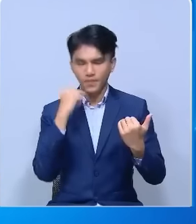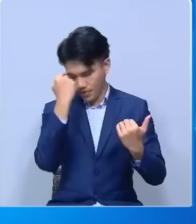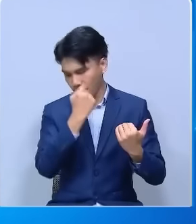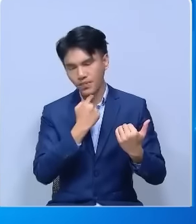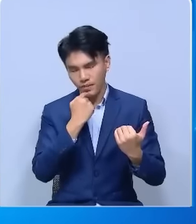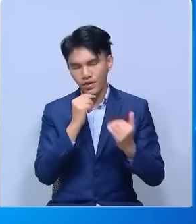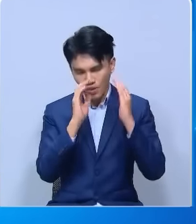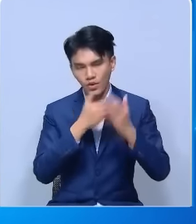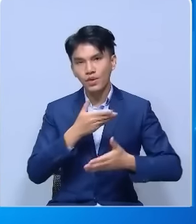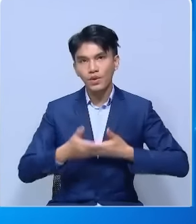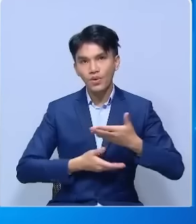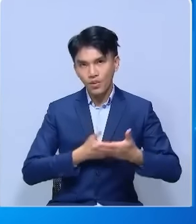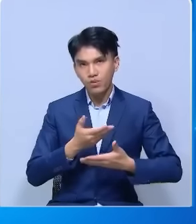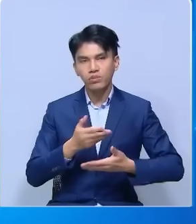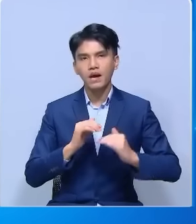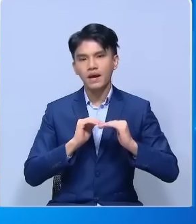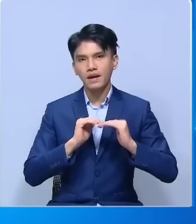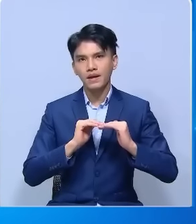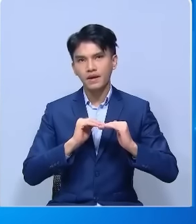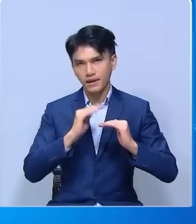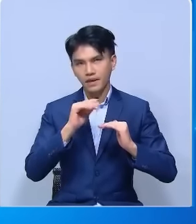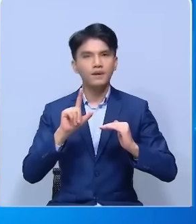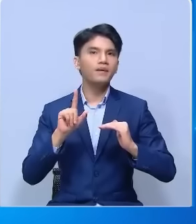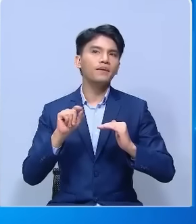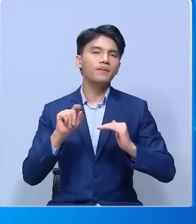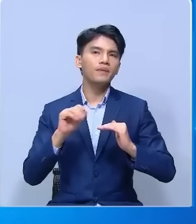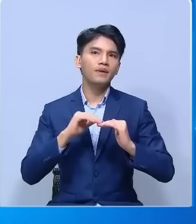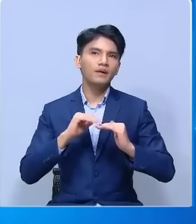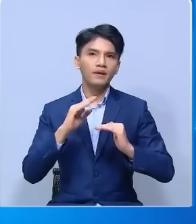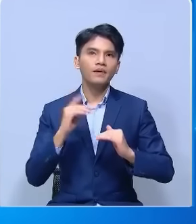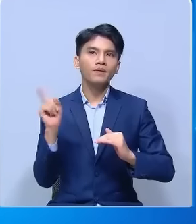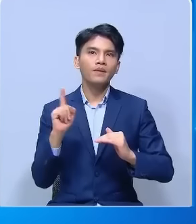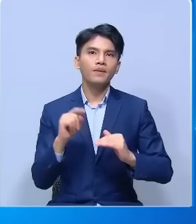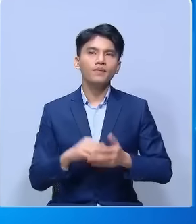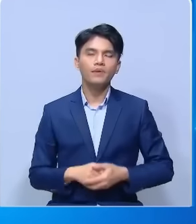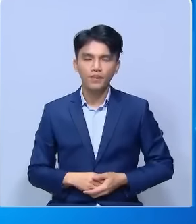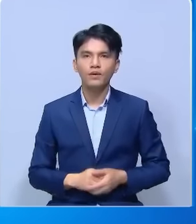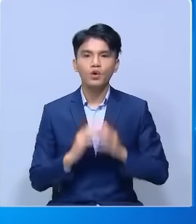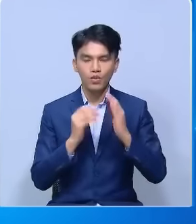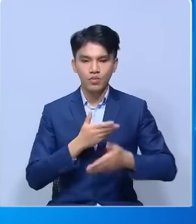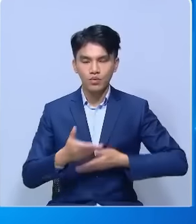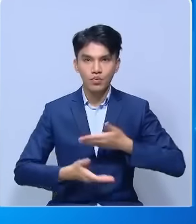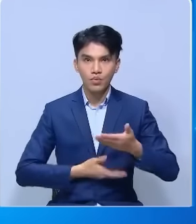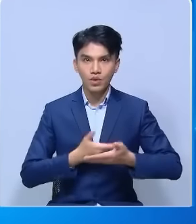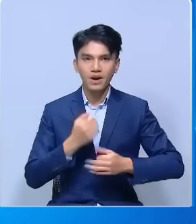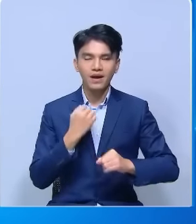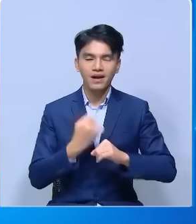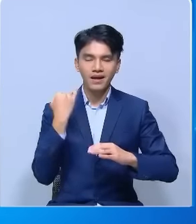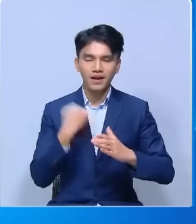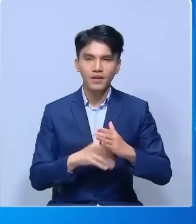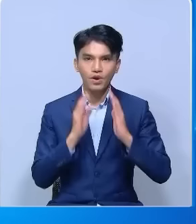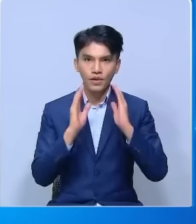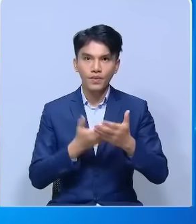พาะคนขายเนี่ยที่มีการขายเกินราคา20บาทต่อฉบับจะมีการตัดโควต้าผู้ที่ค้าเพราะว่าถือว่าทำผิดส่วน